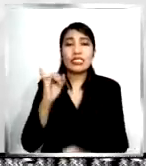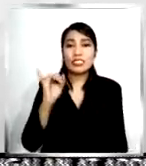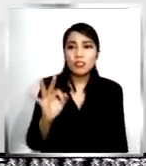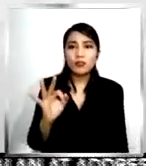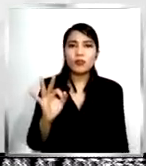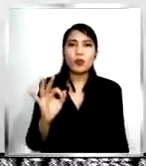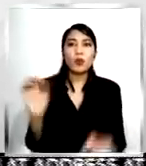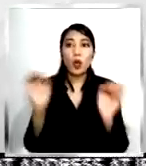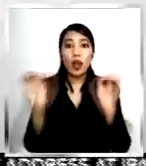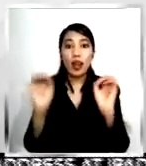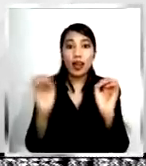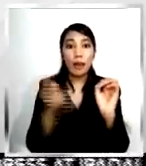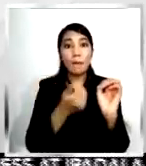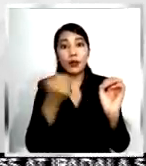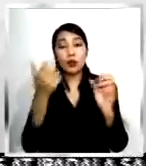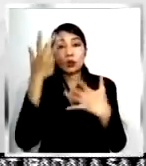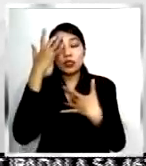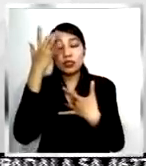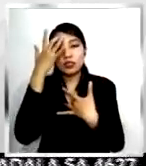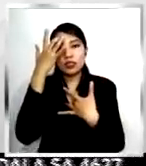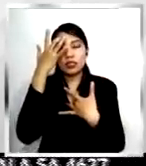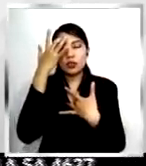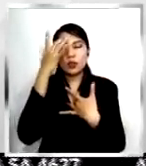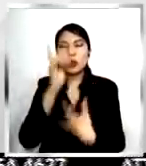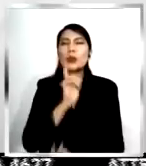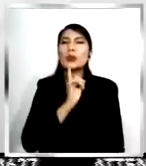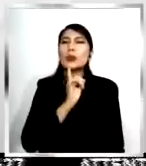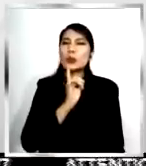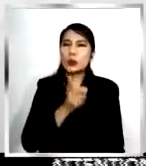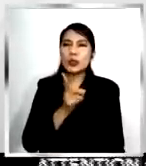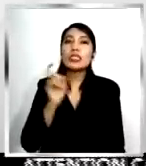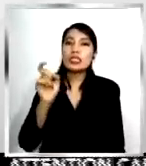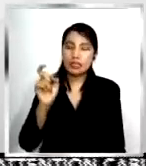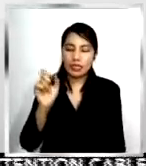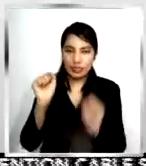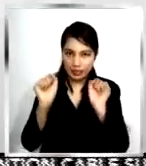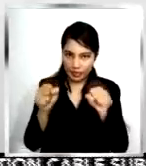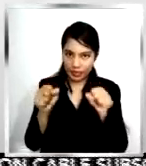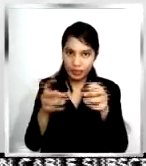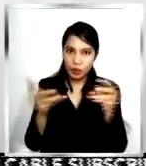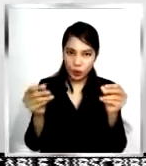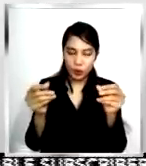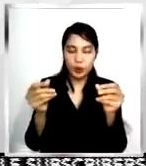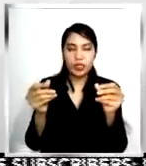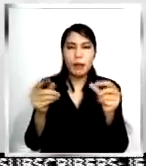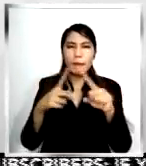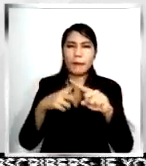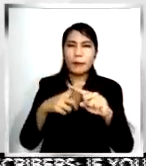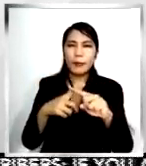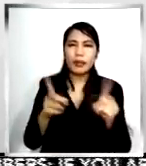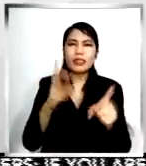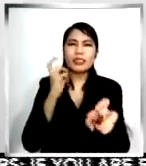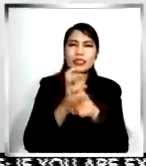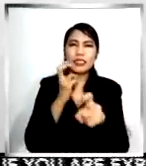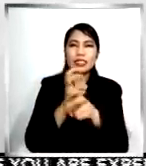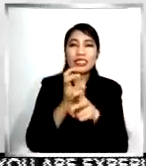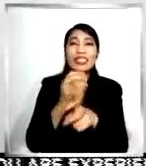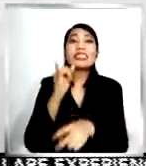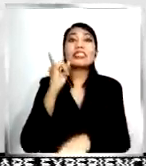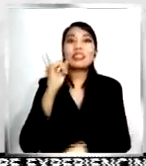no, generally talagang magre-recover ka. Mahirap talaga pag may underlying condition yan kasi sila ang